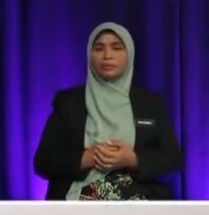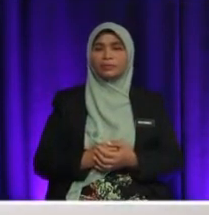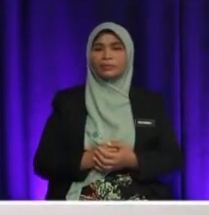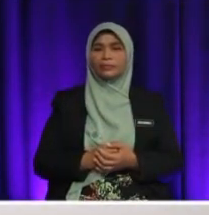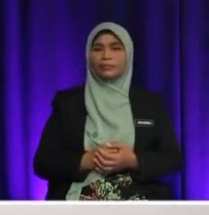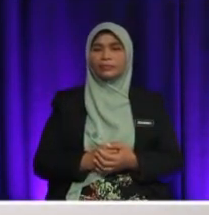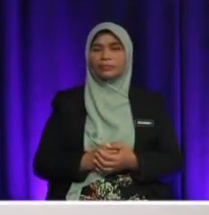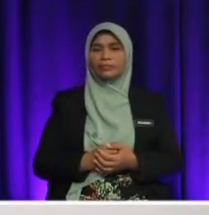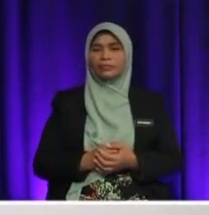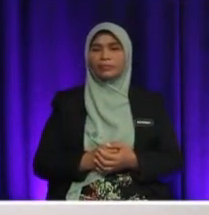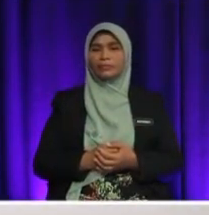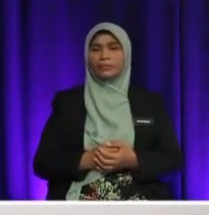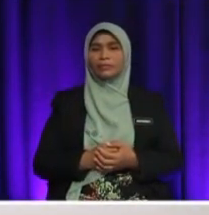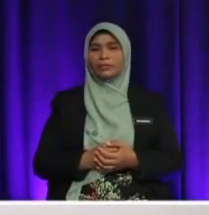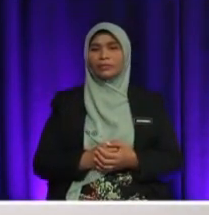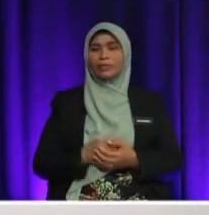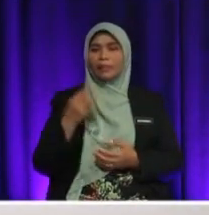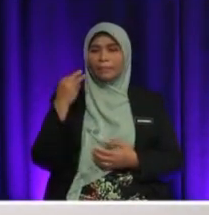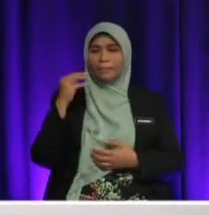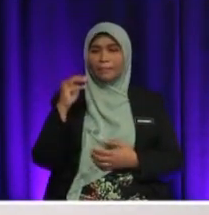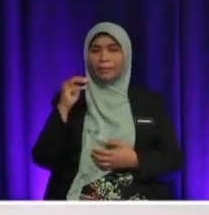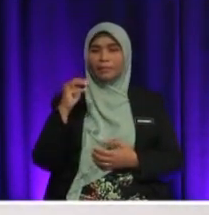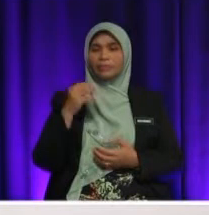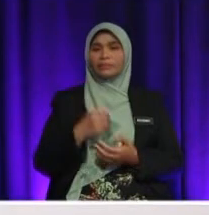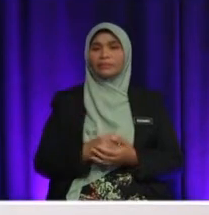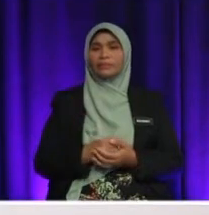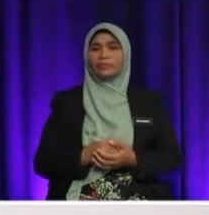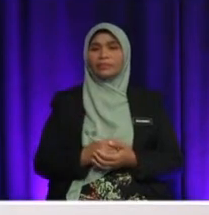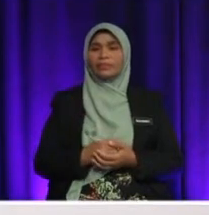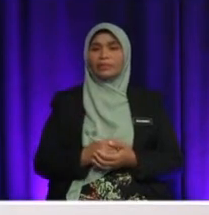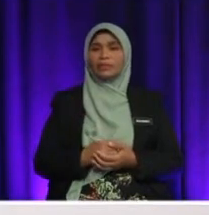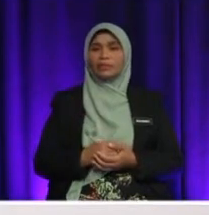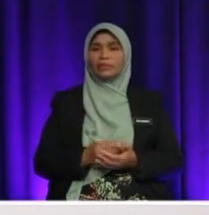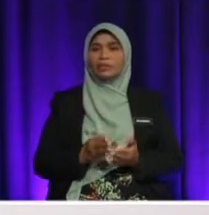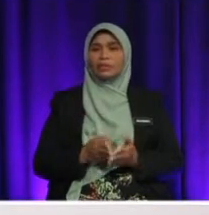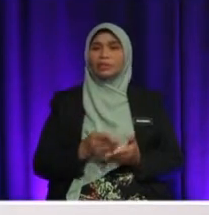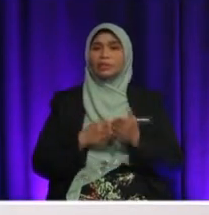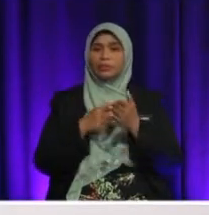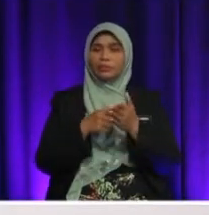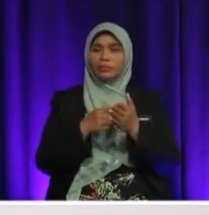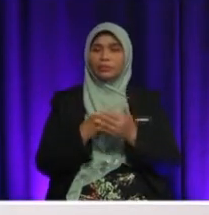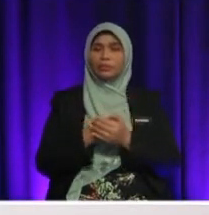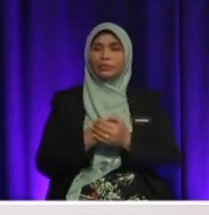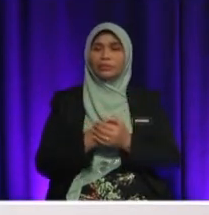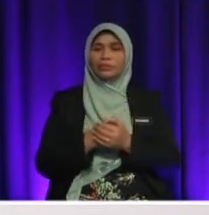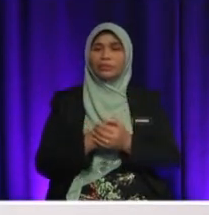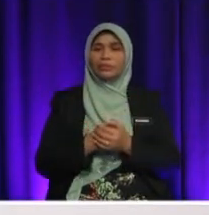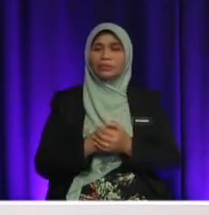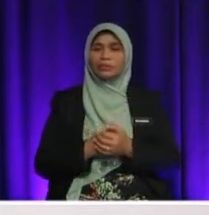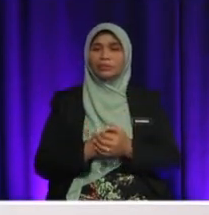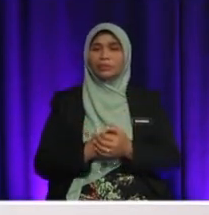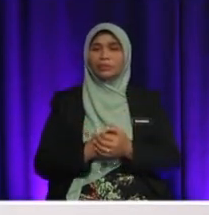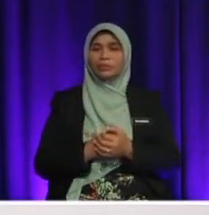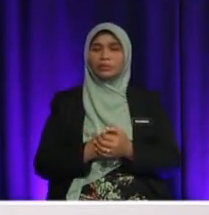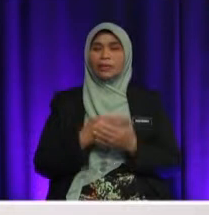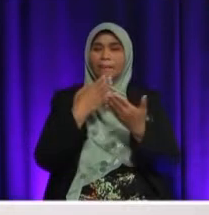melihatnya hai oke Hai sembuh Mbak sembah Syahbandar